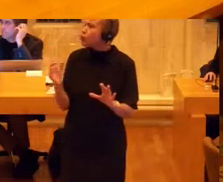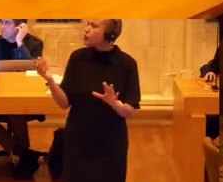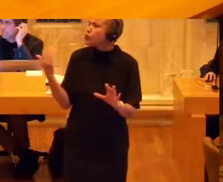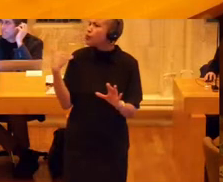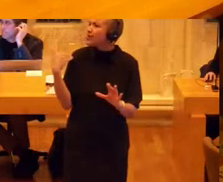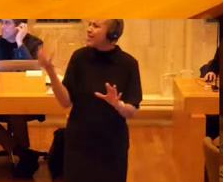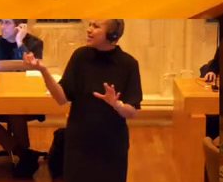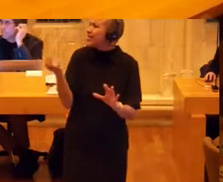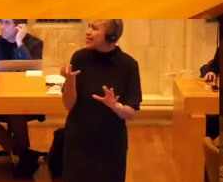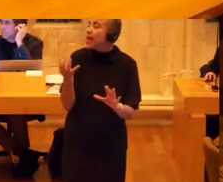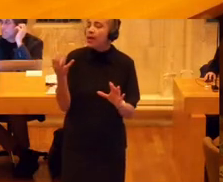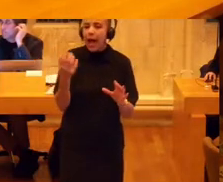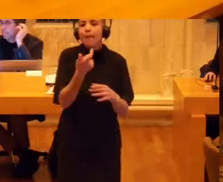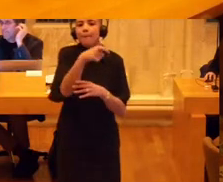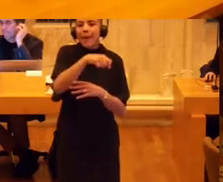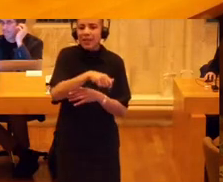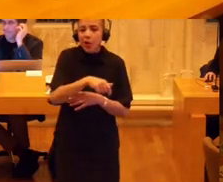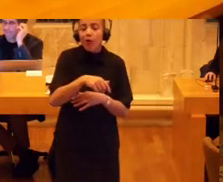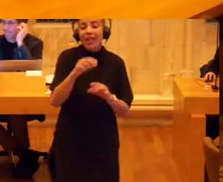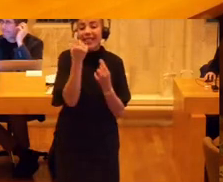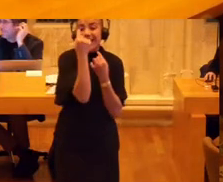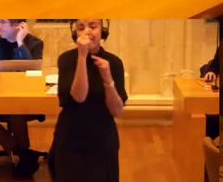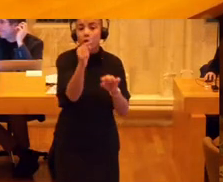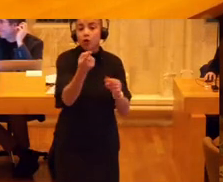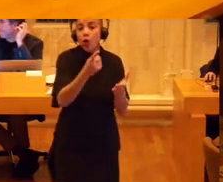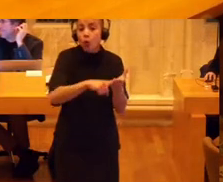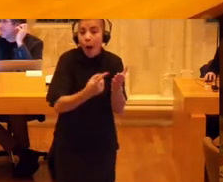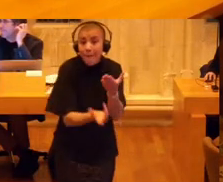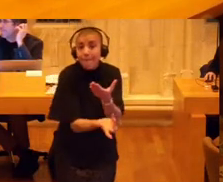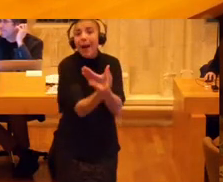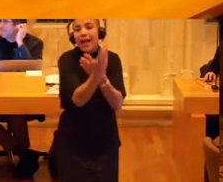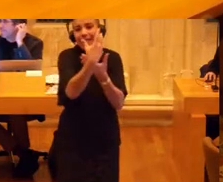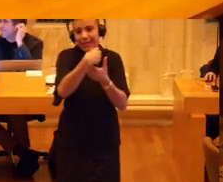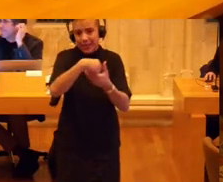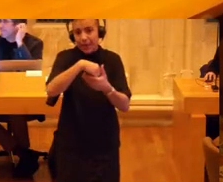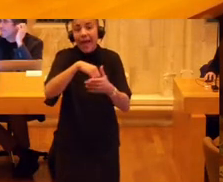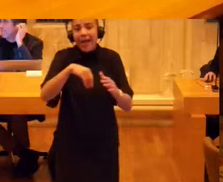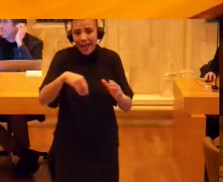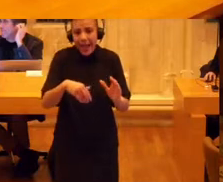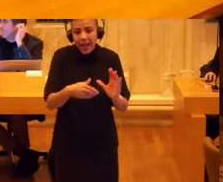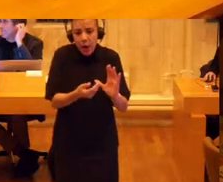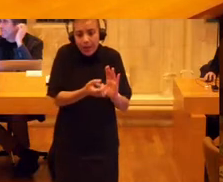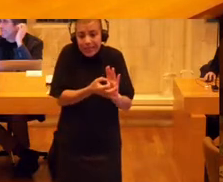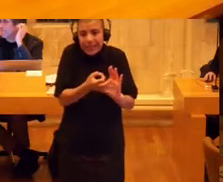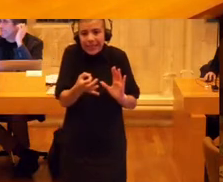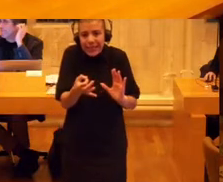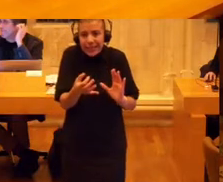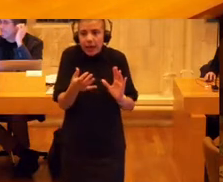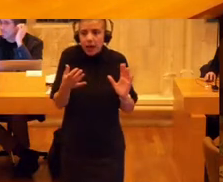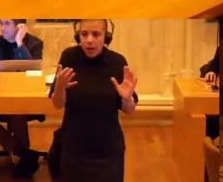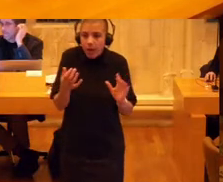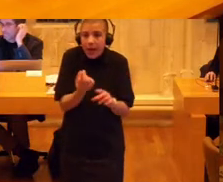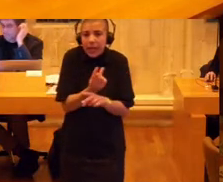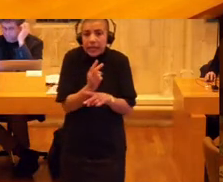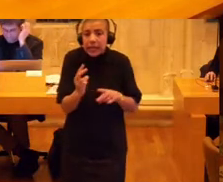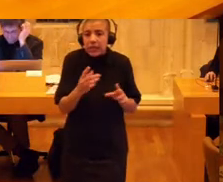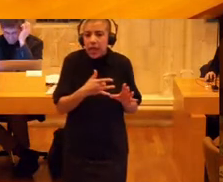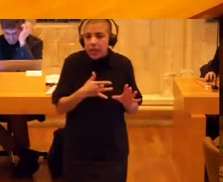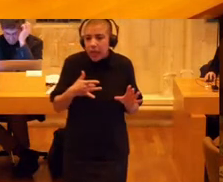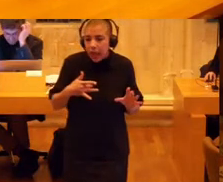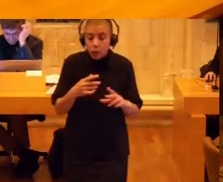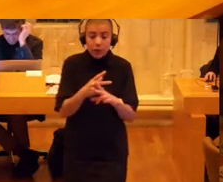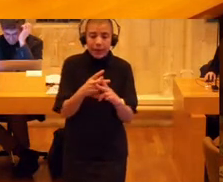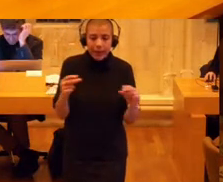risques sanitaires. À partir du moment où la conciliation n'a rien donné, j'ai pris